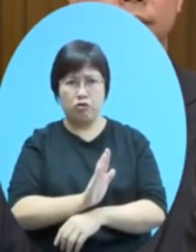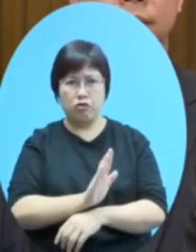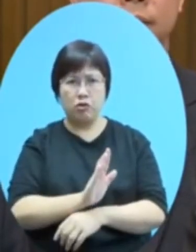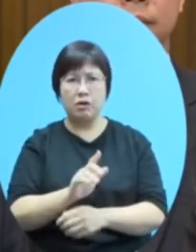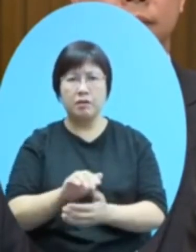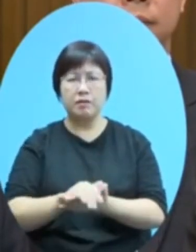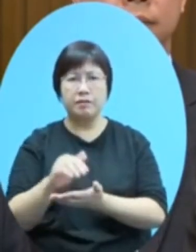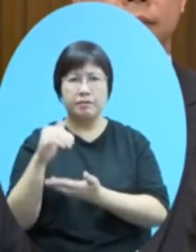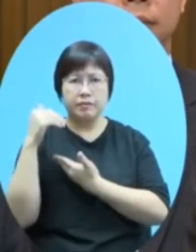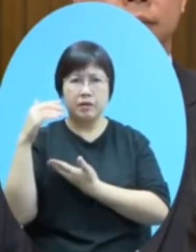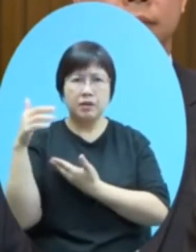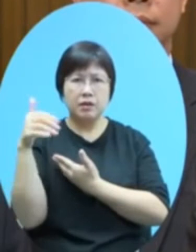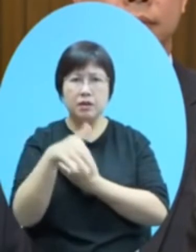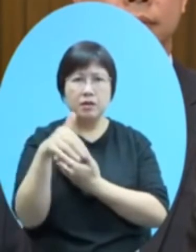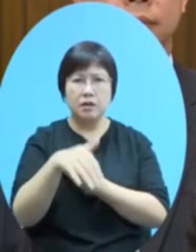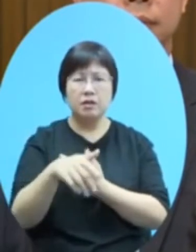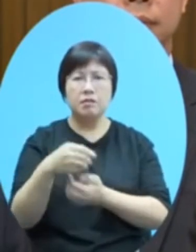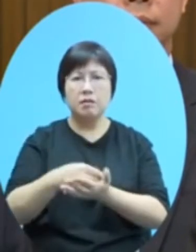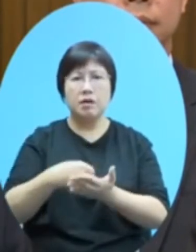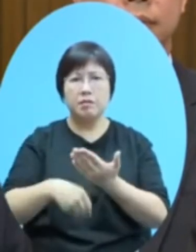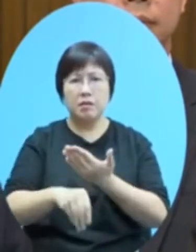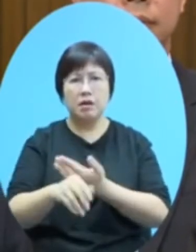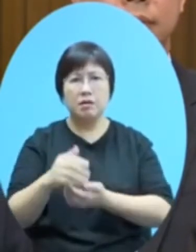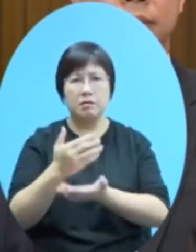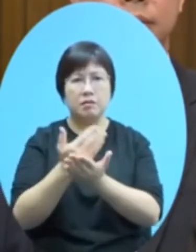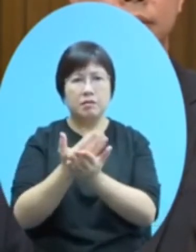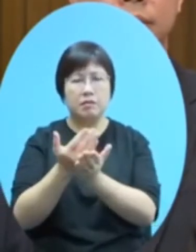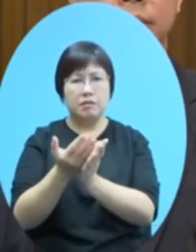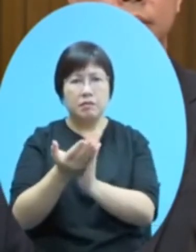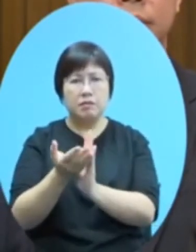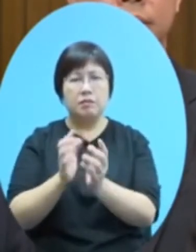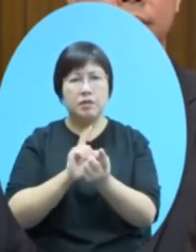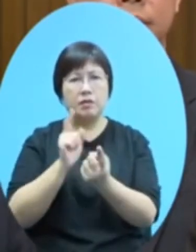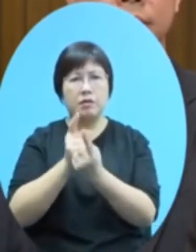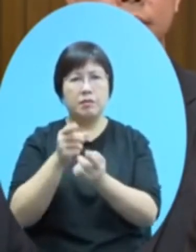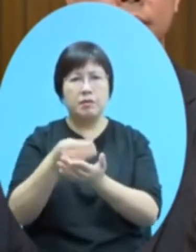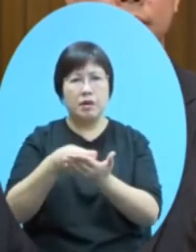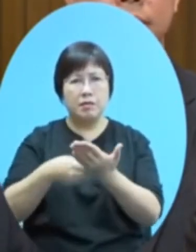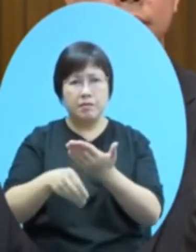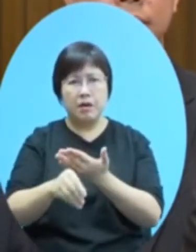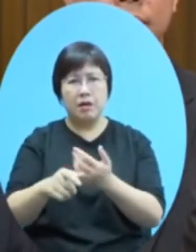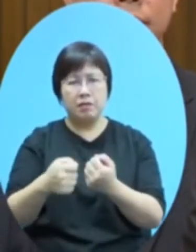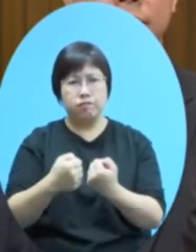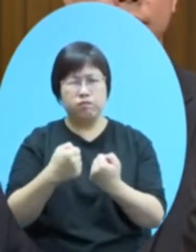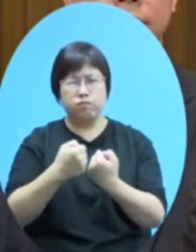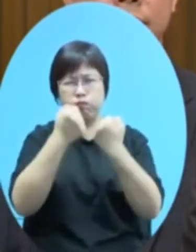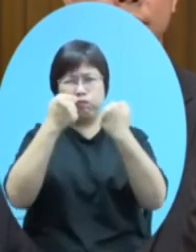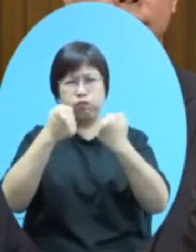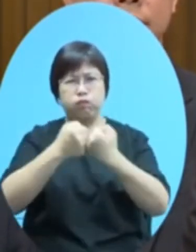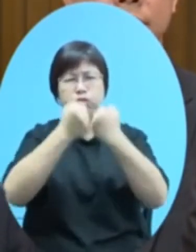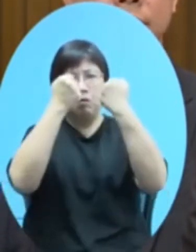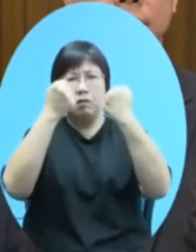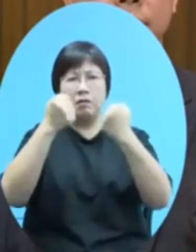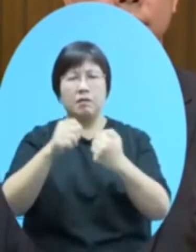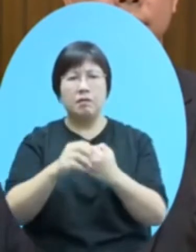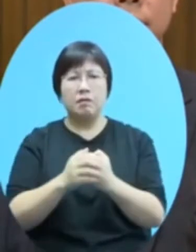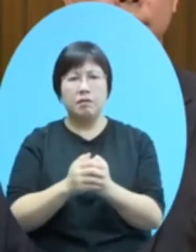物流貿易方面咧，面對貿易摩擦個影響咧，嗰、那個